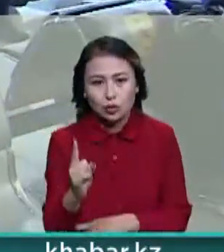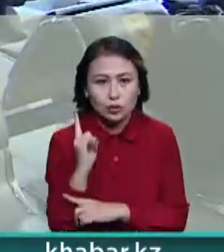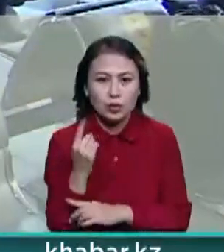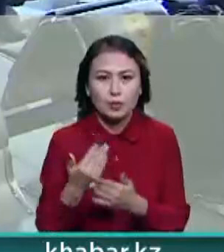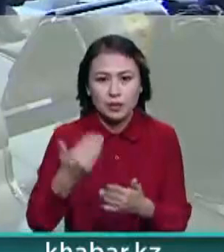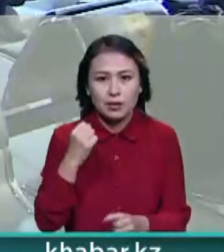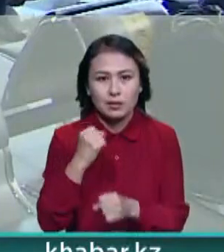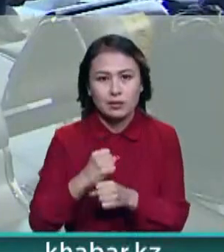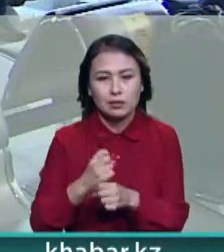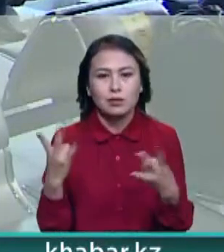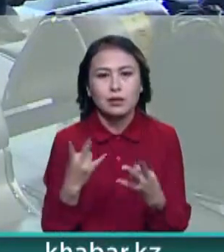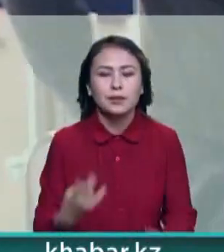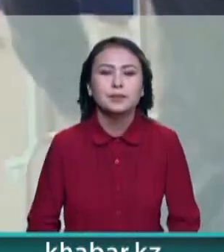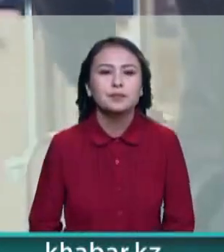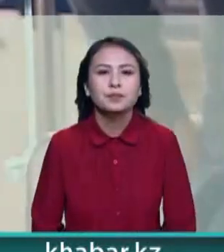бұрын жасалуы тиіс.